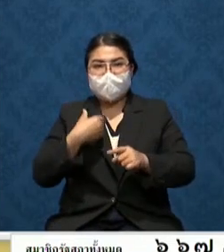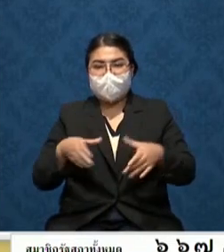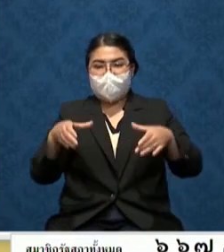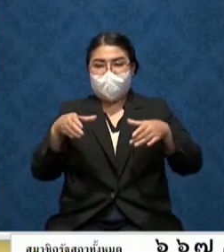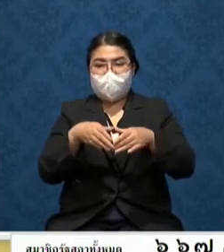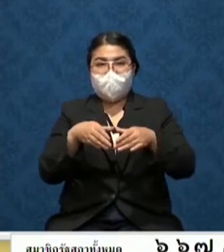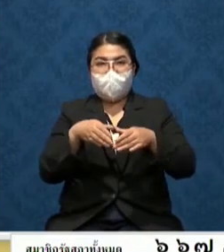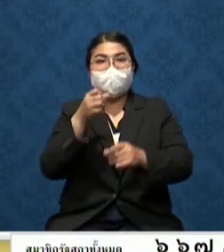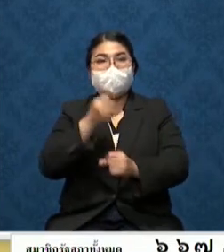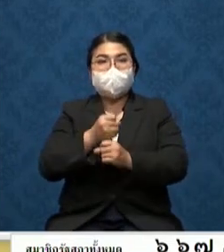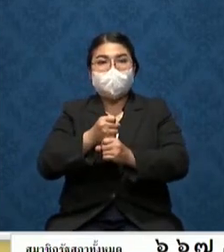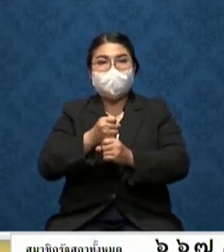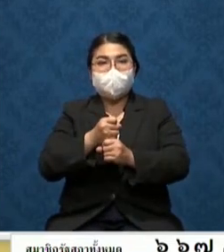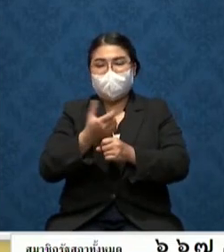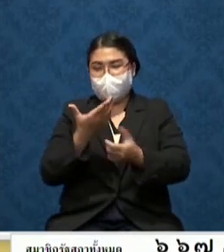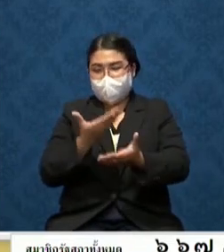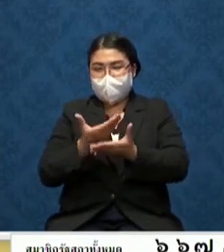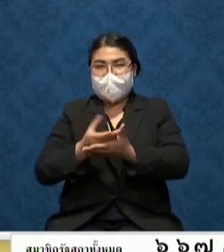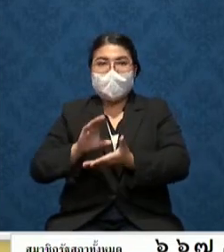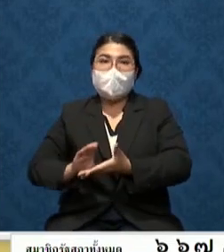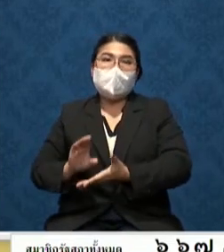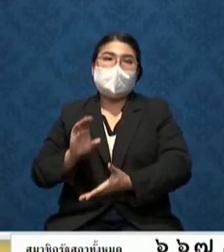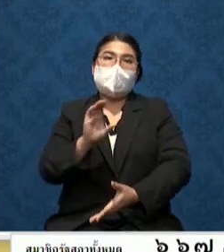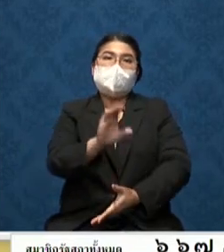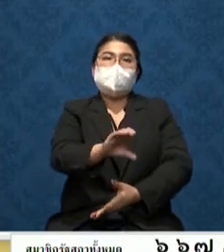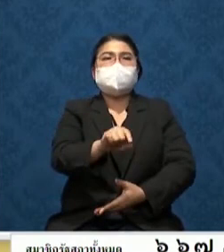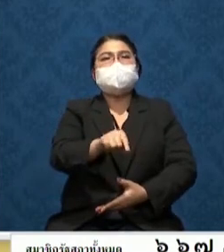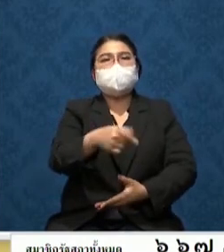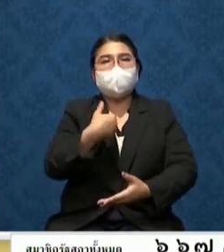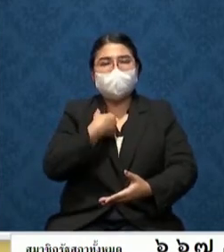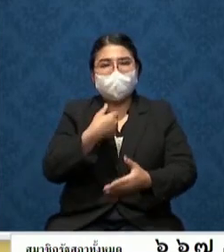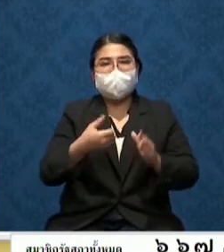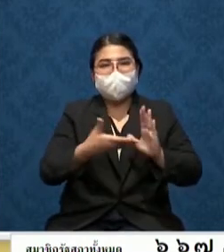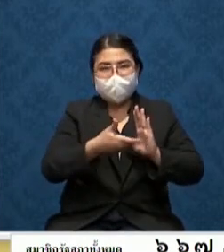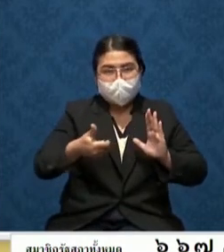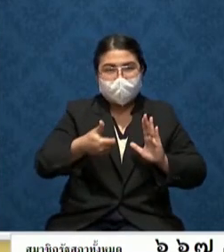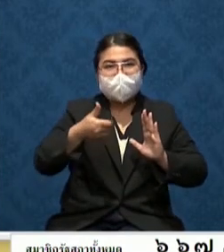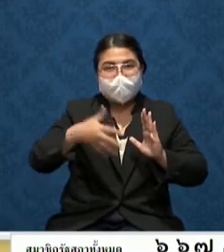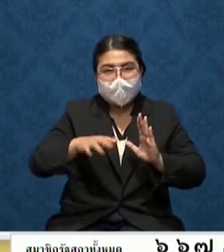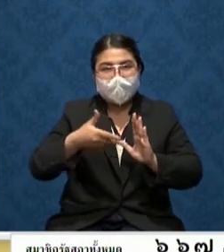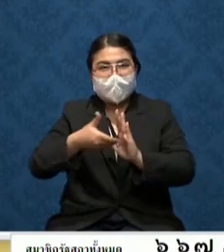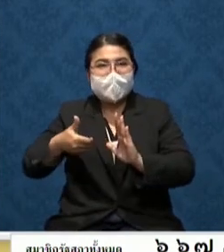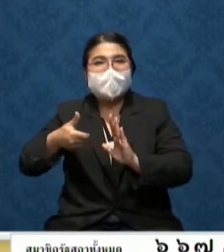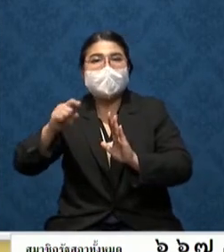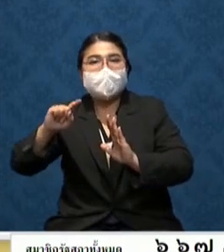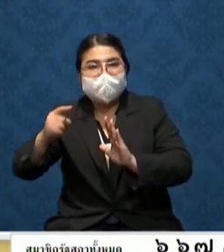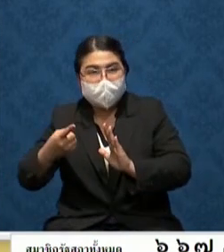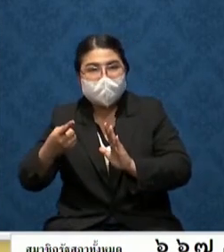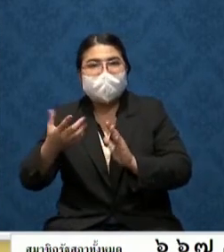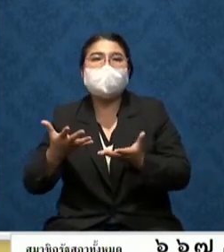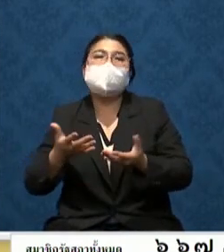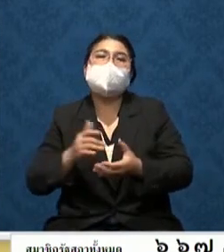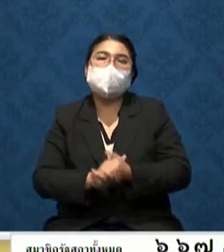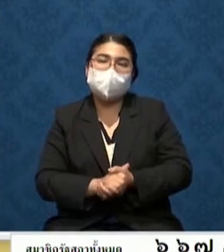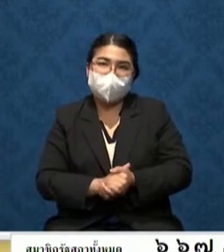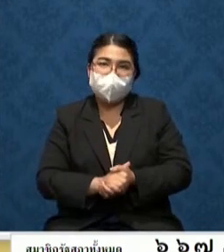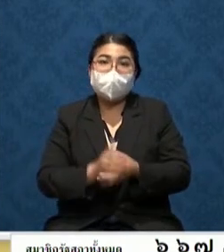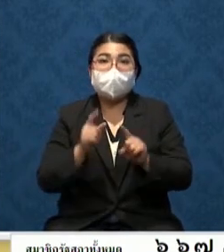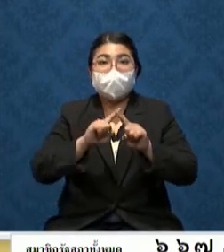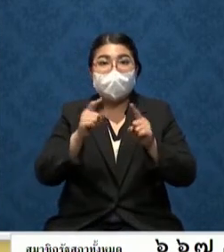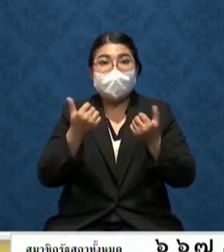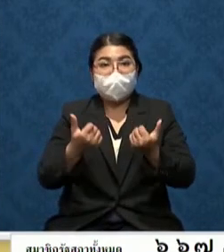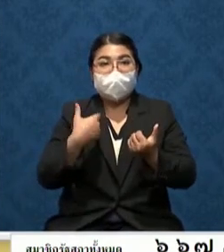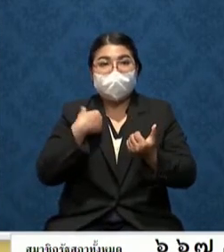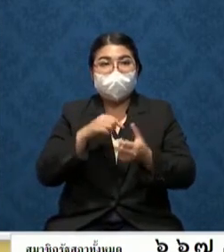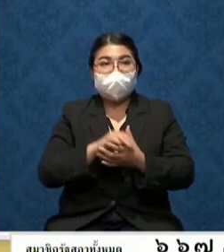มาเซละจสน segueอัี้กทพซ้อนคณะกรรมกราวิชาชีพสื่อค